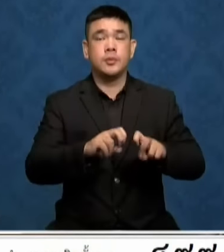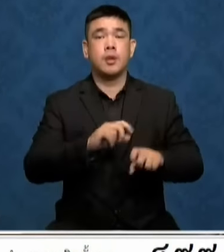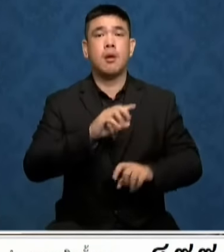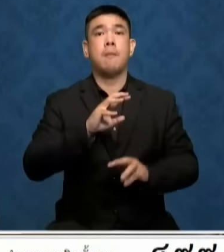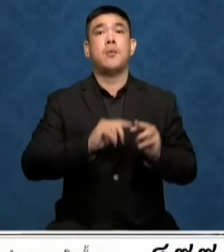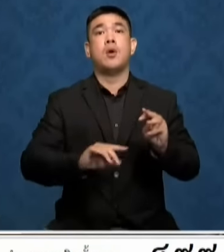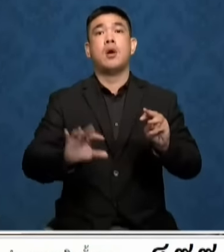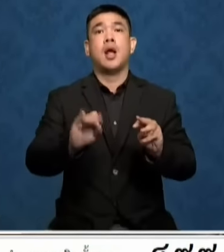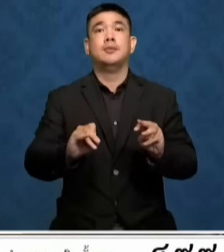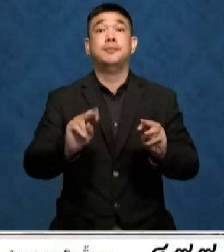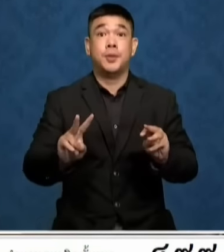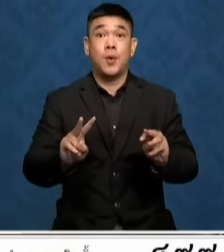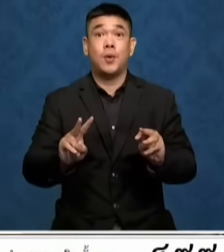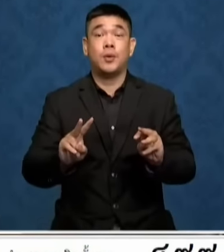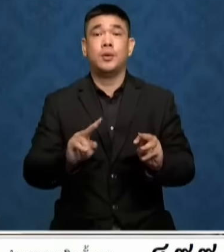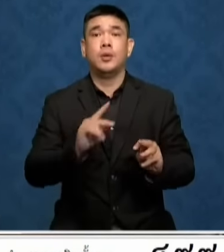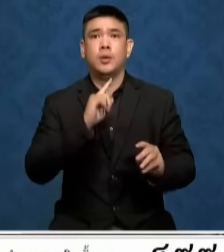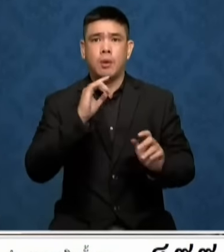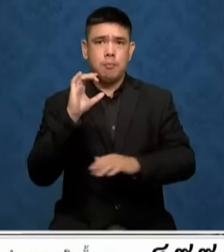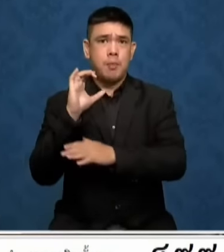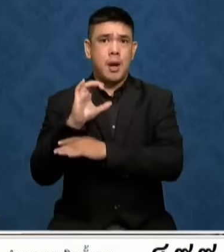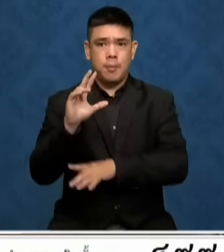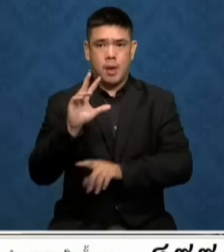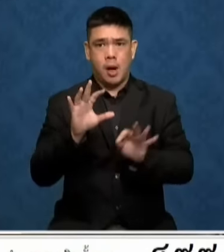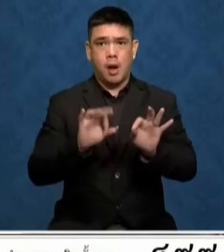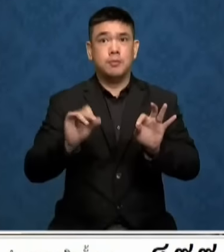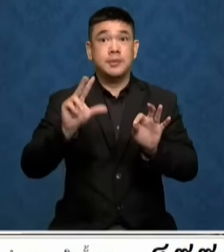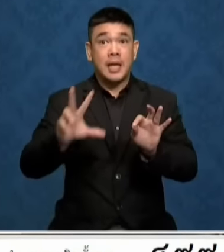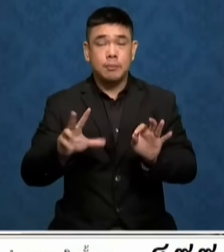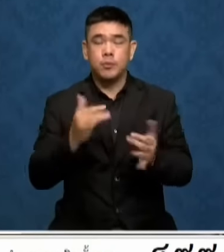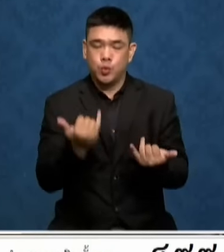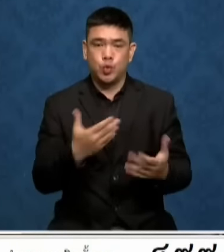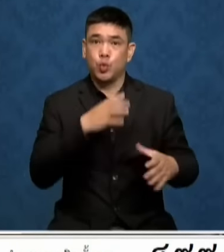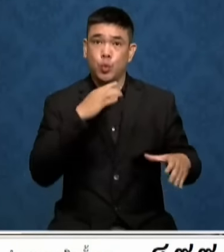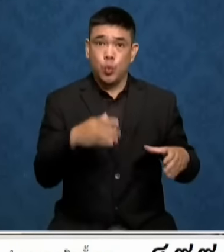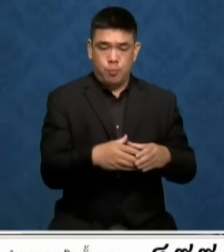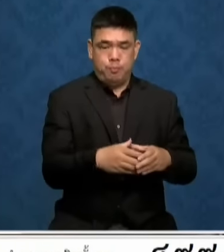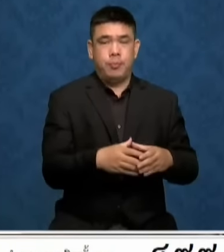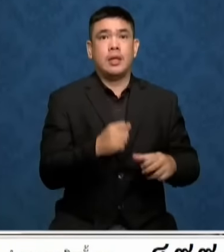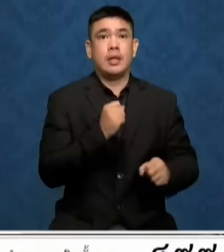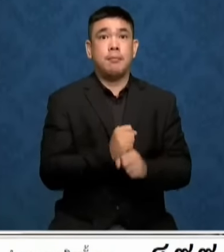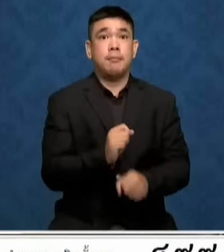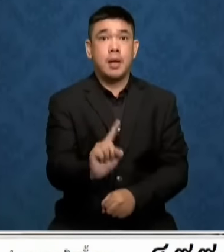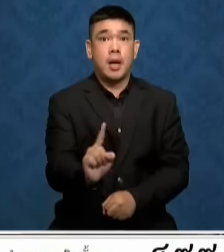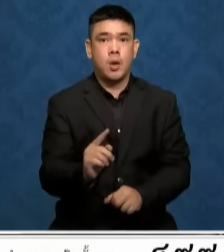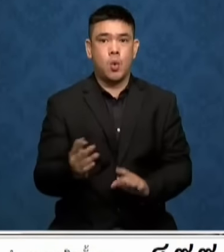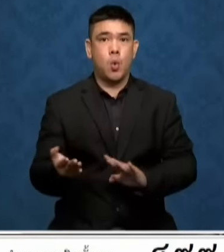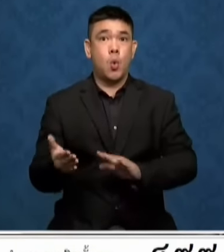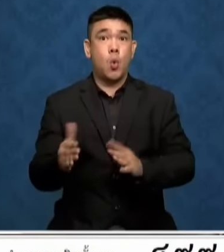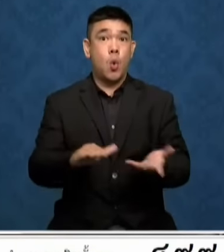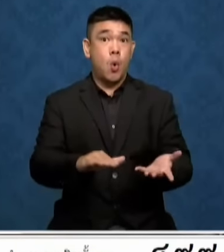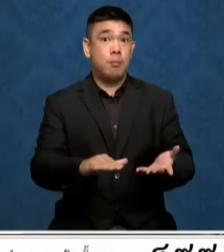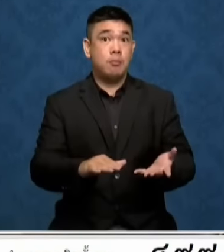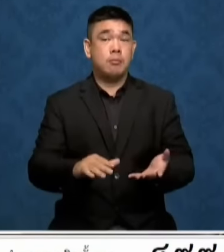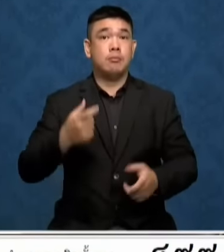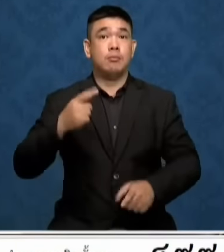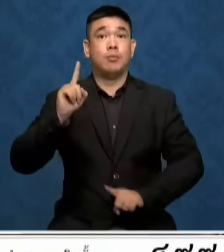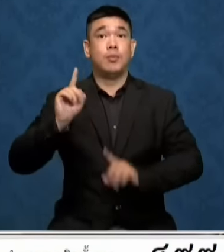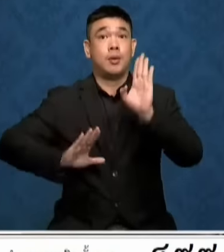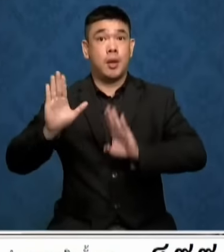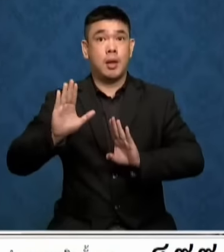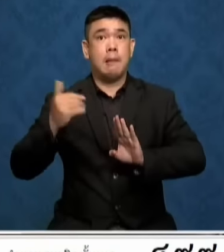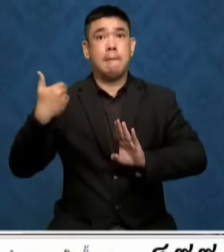ราที่92ค่ะภายใต้บังคับมาตรา93เมื่อพรรคการเมืองกระทำการล้มล้างการปกครองระบอบประชาธิปไต